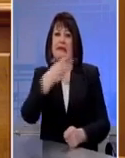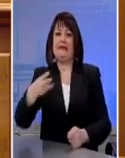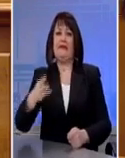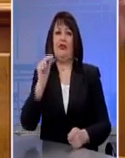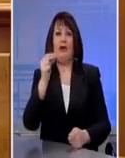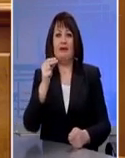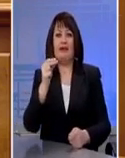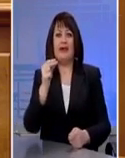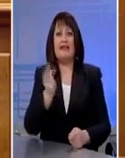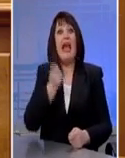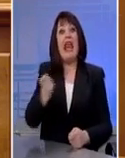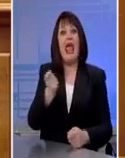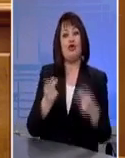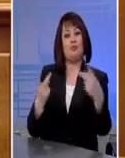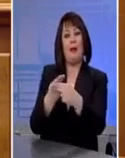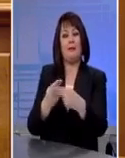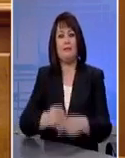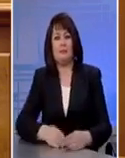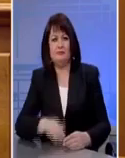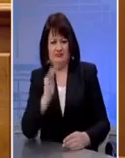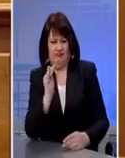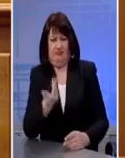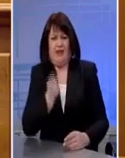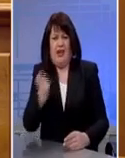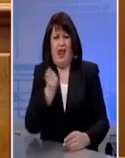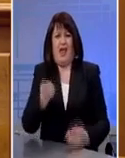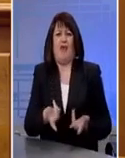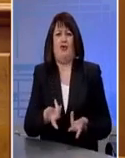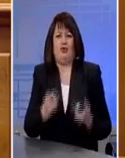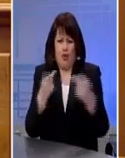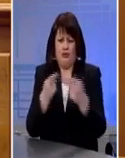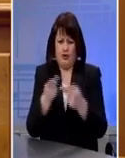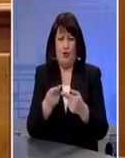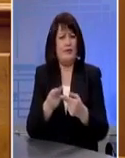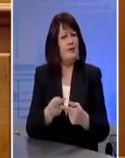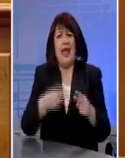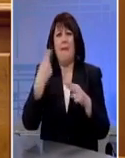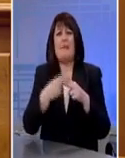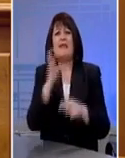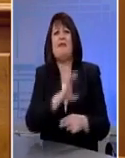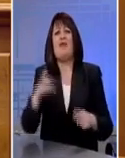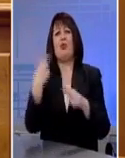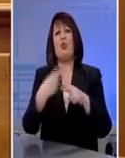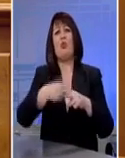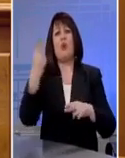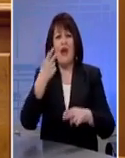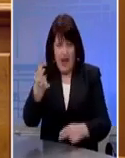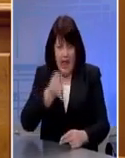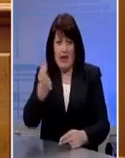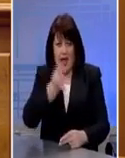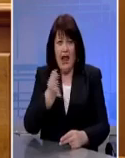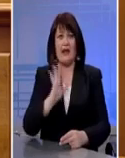θα μας κόψουν χρέος. Ποιο χρέος θα σας κόψουν, αφού διαρκώς βγαίνουν οι επίσημοι της Ευρωπαϊκής Ένωσης και